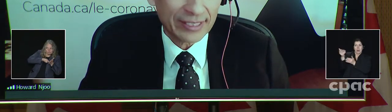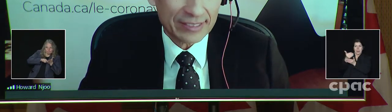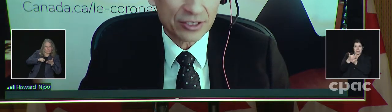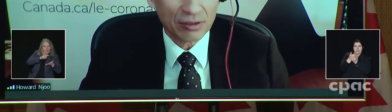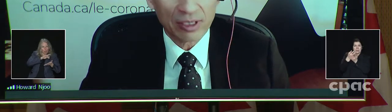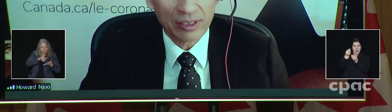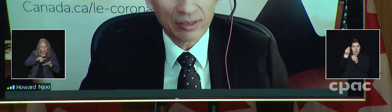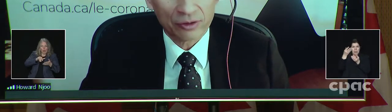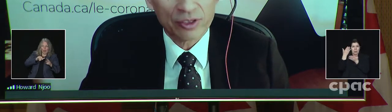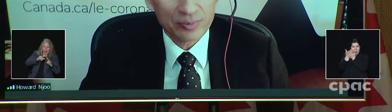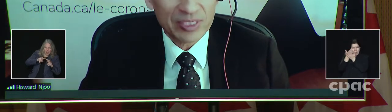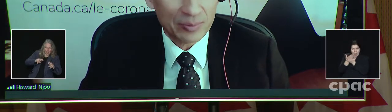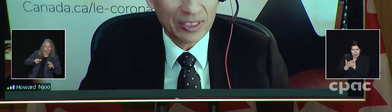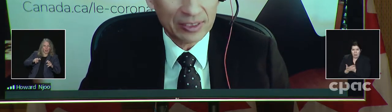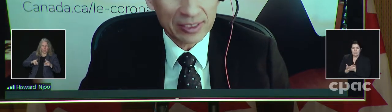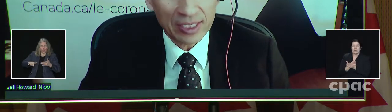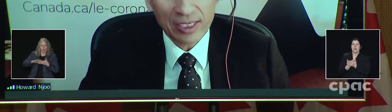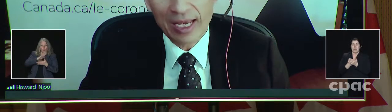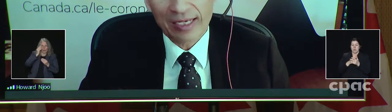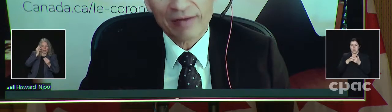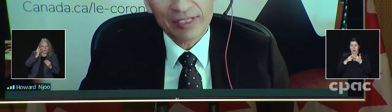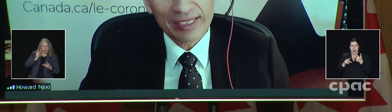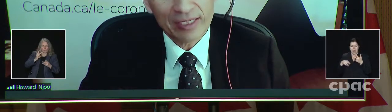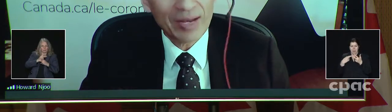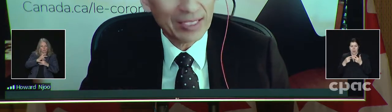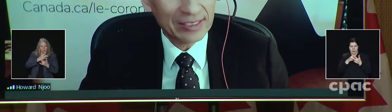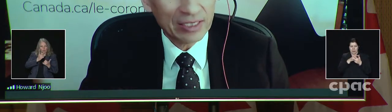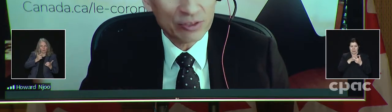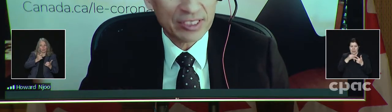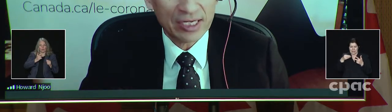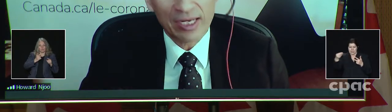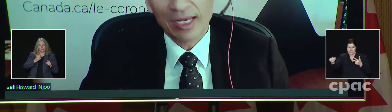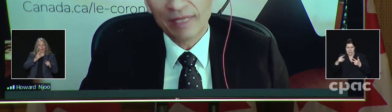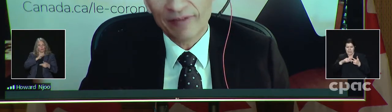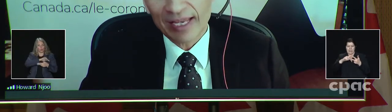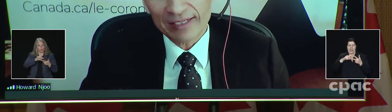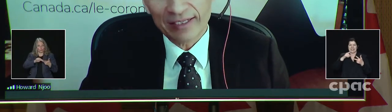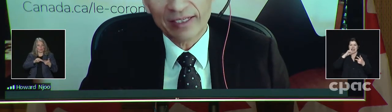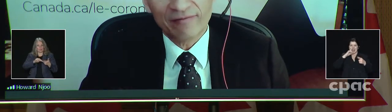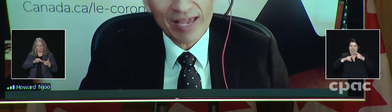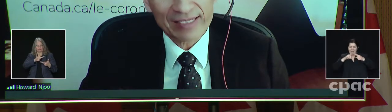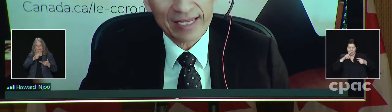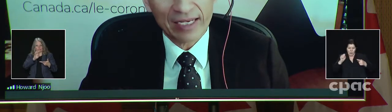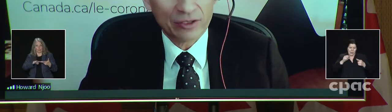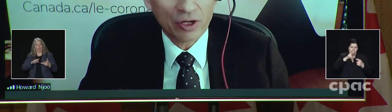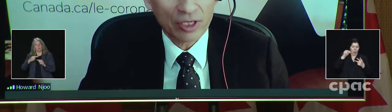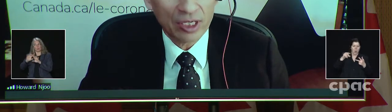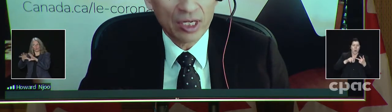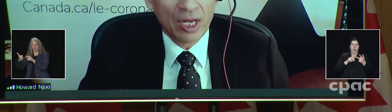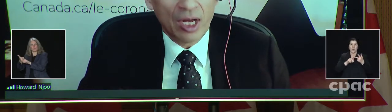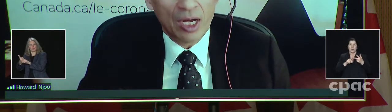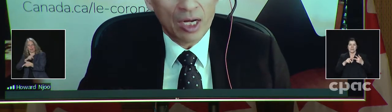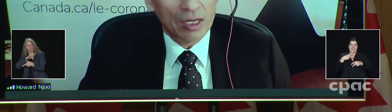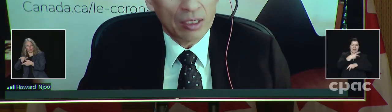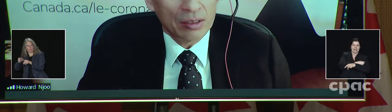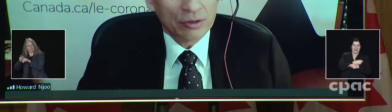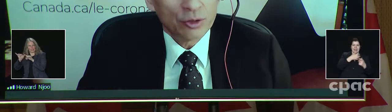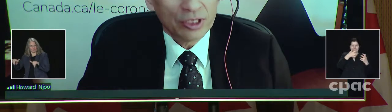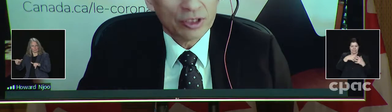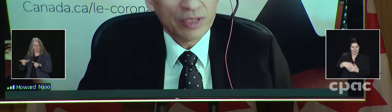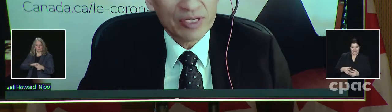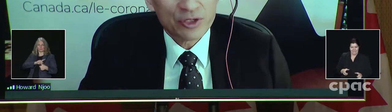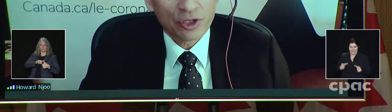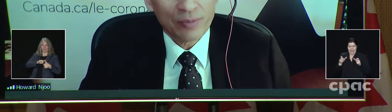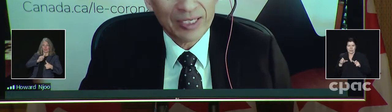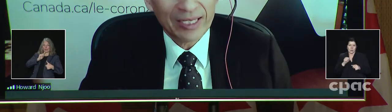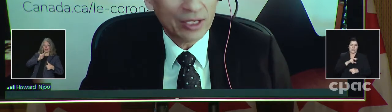grandes questions, la transmissibilité, gravité de maladie et aussi l'efficacité des vaccins. Et donc, toutes